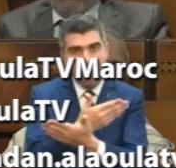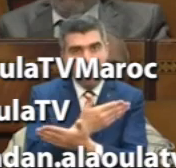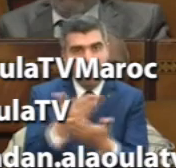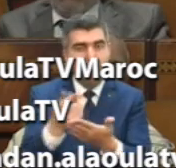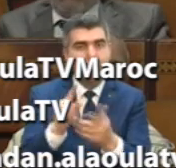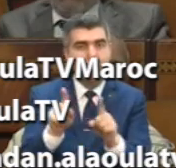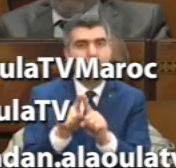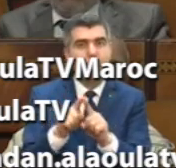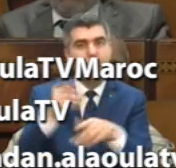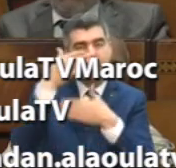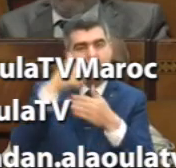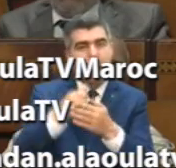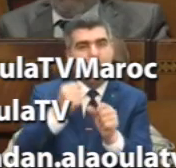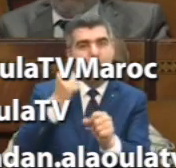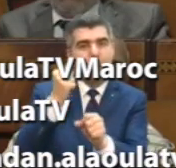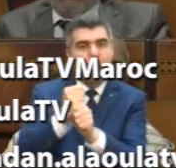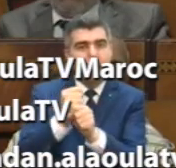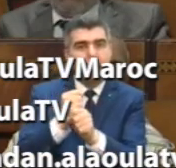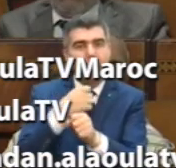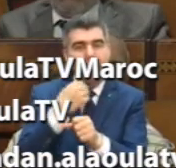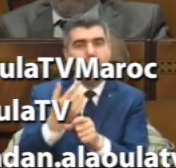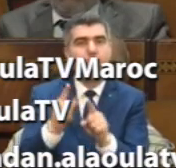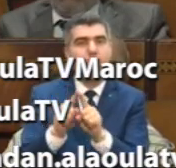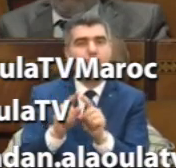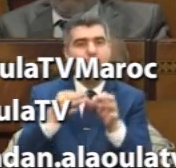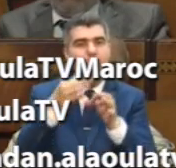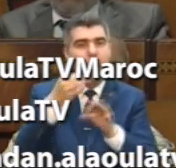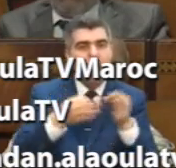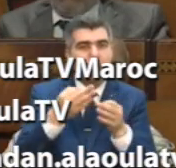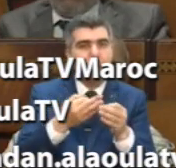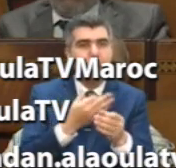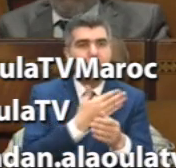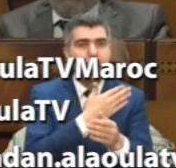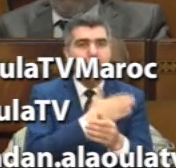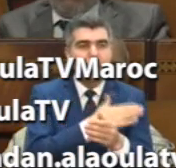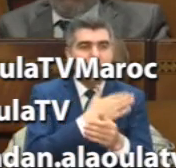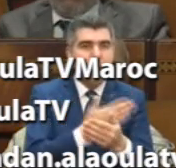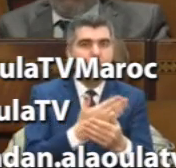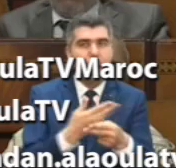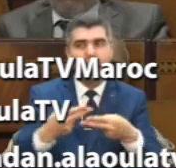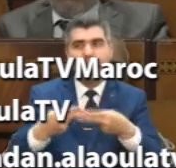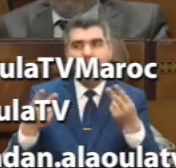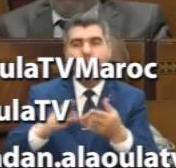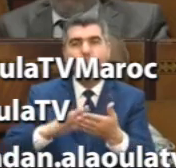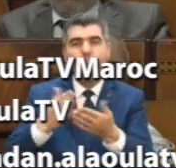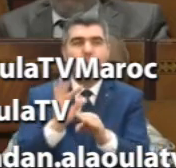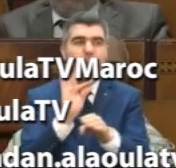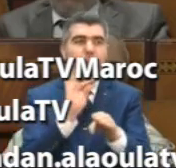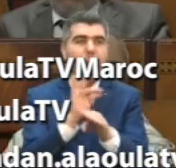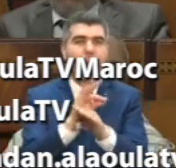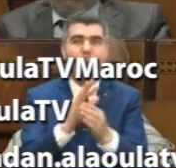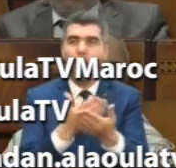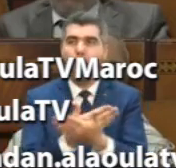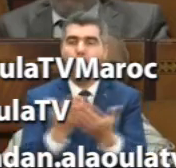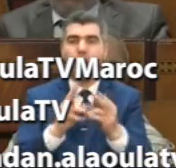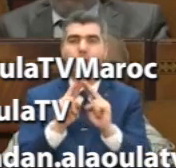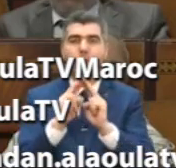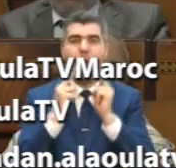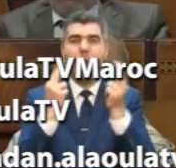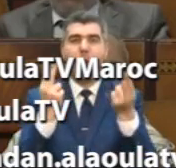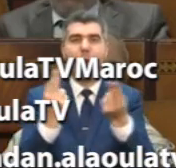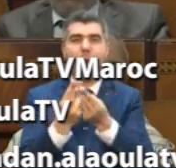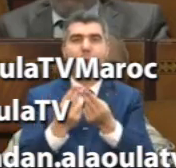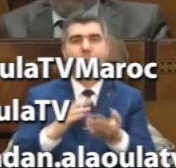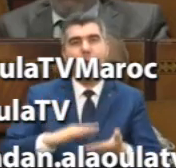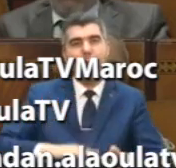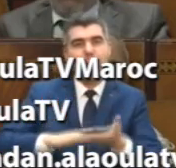الوحدة الوطنية، عن نشر قيم العدل والتسامح والتعريف بالمور الثقافي المغربي، عن المساهمة في تنمية الاقتصاد